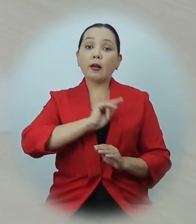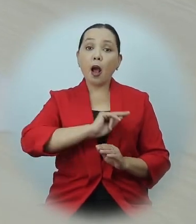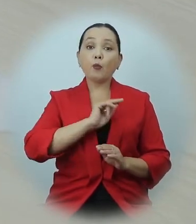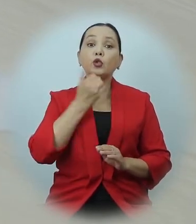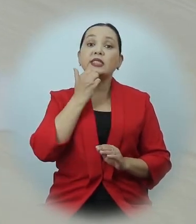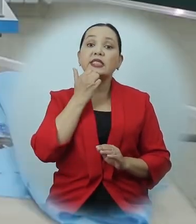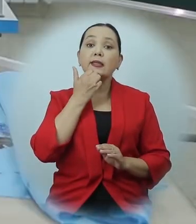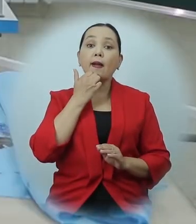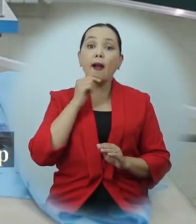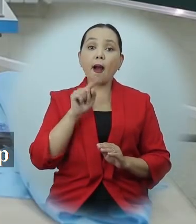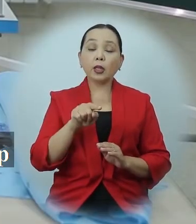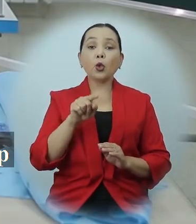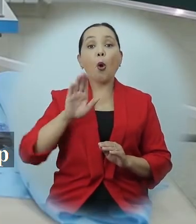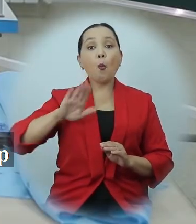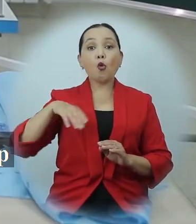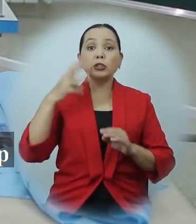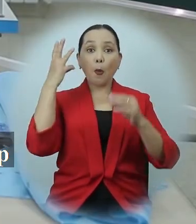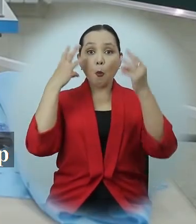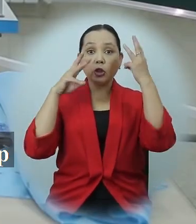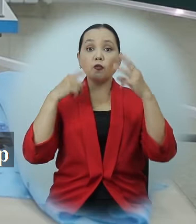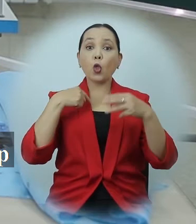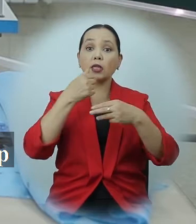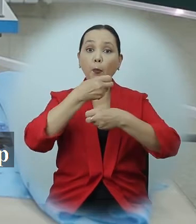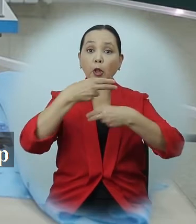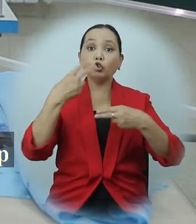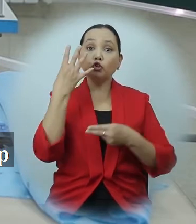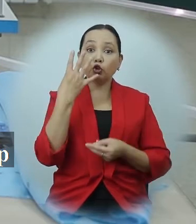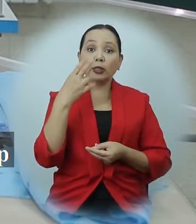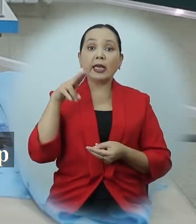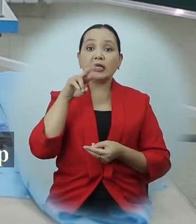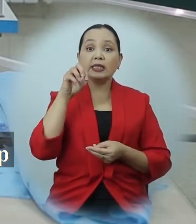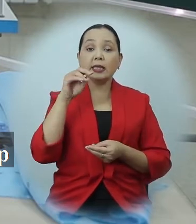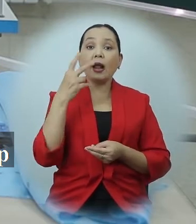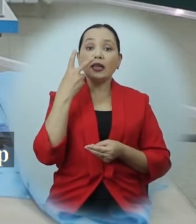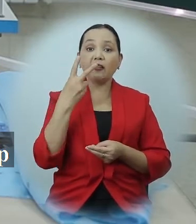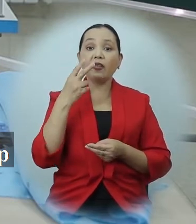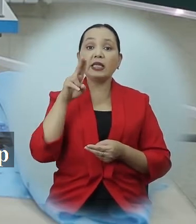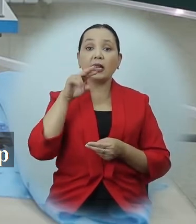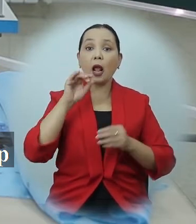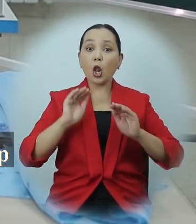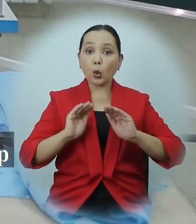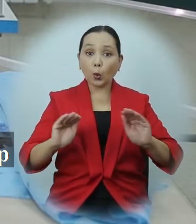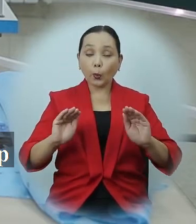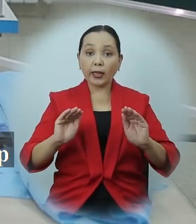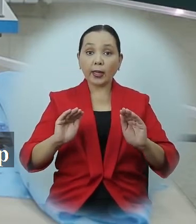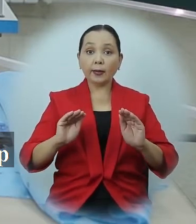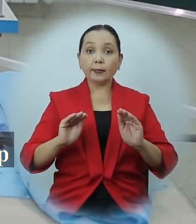работе с тканью. После моделирования у нас получилось 4 детали, 2 детали юбки,